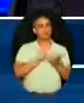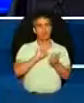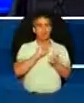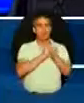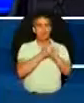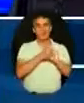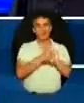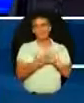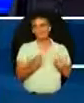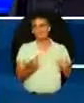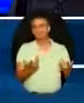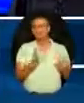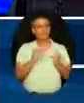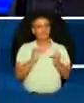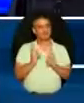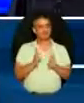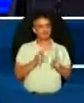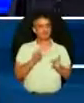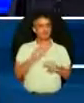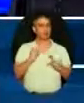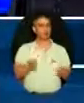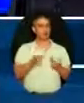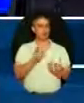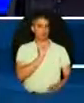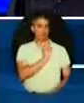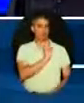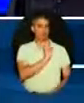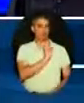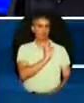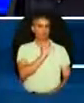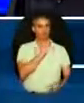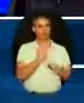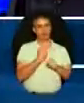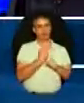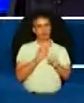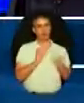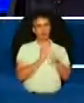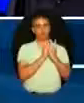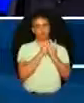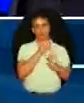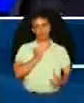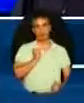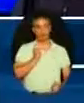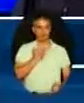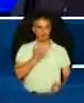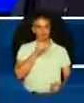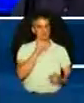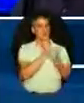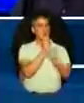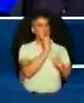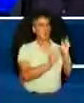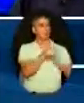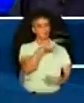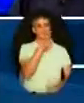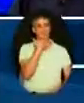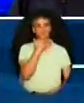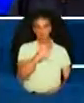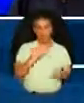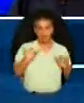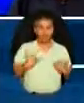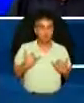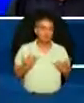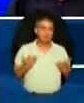מהי האפשרות היותר קלה עבורם כדי לפעול אל מול חיילי צה"ל ואל מול אזרחי ישראל.